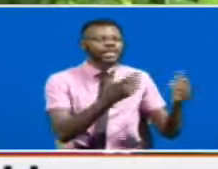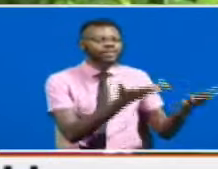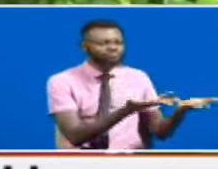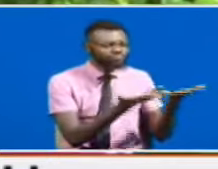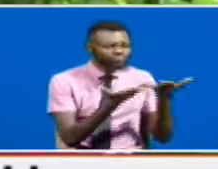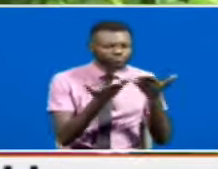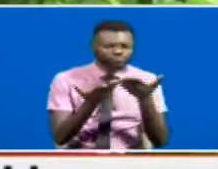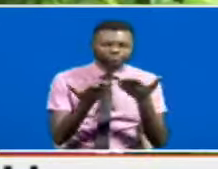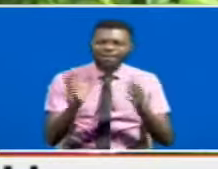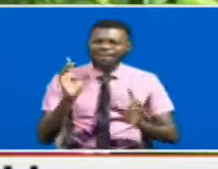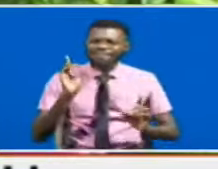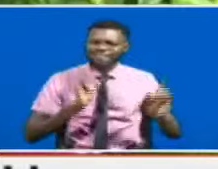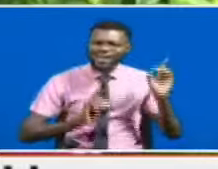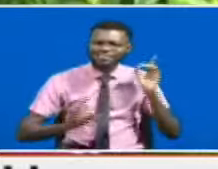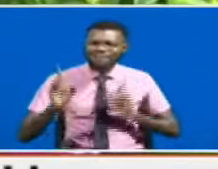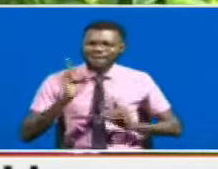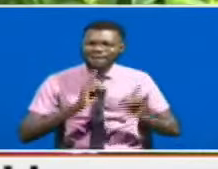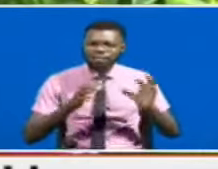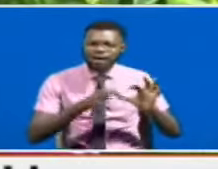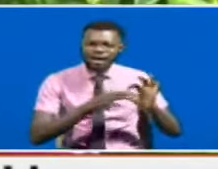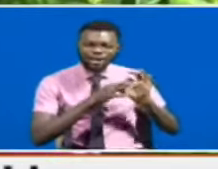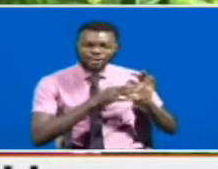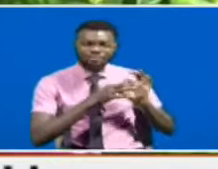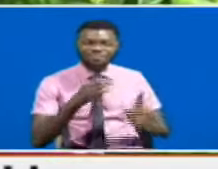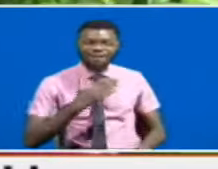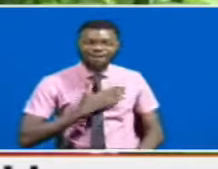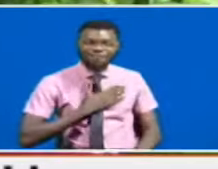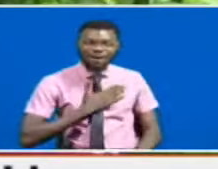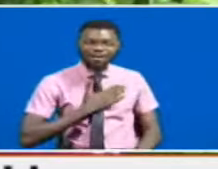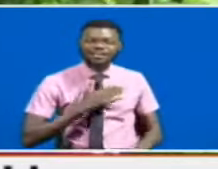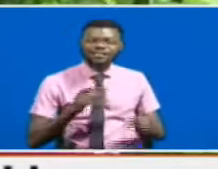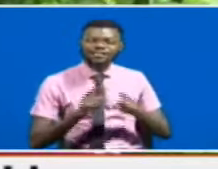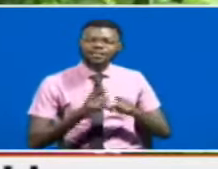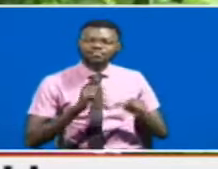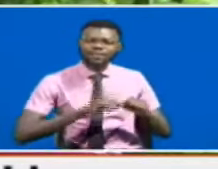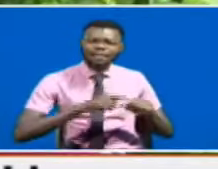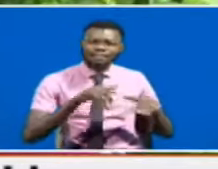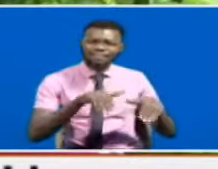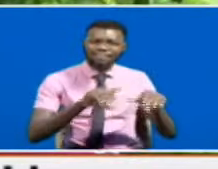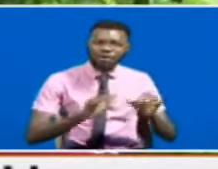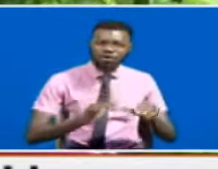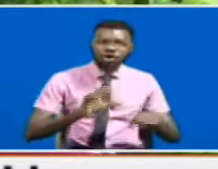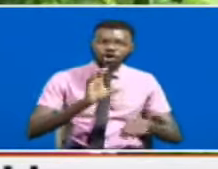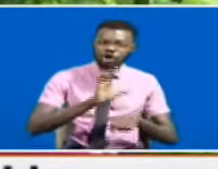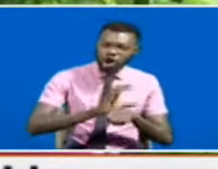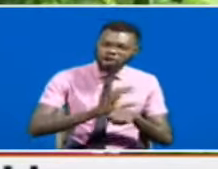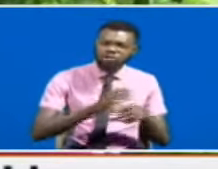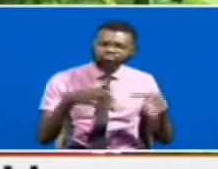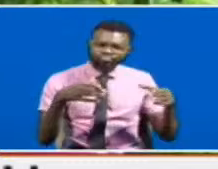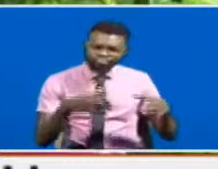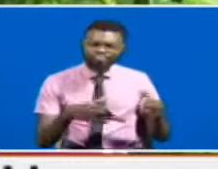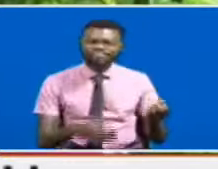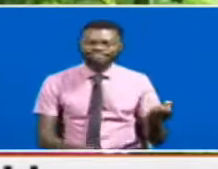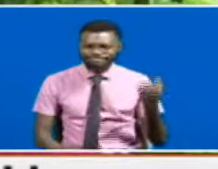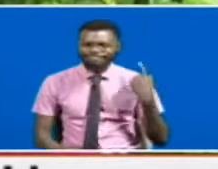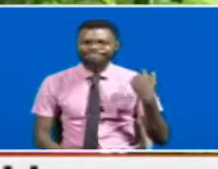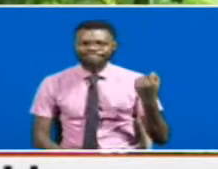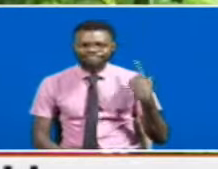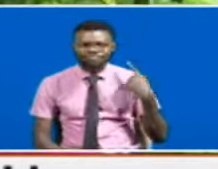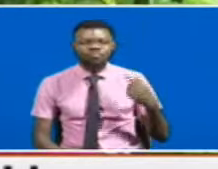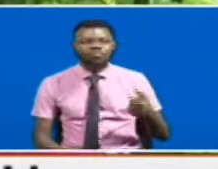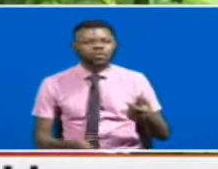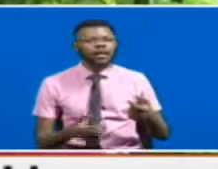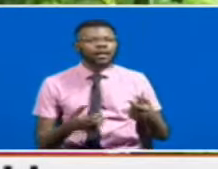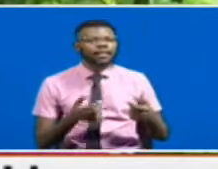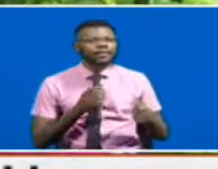dance, kiculture. Kutoka hapo siku ya mazishi, kanisa inaelewa, tutaongea nao. Saa sita,